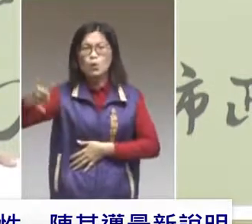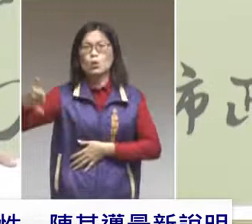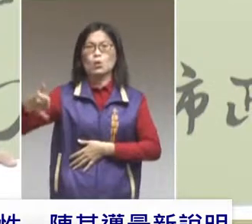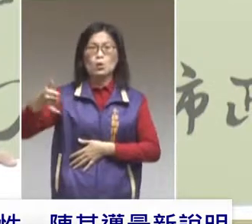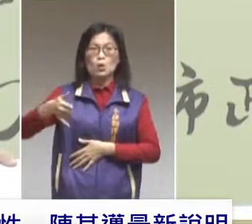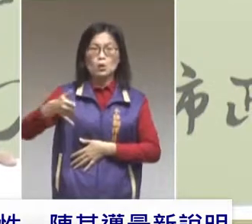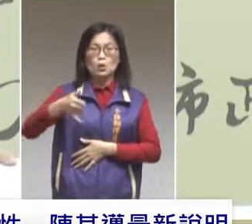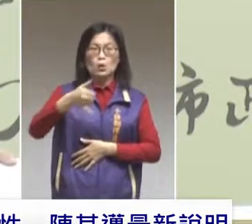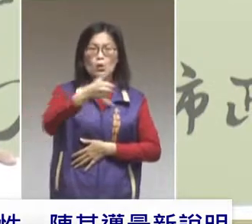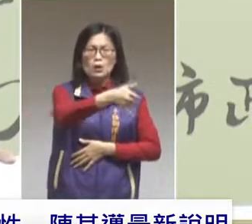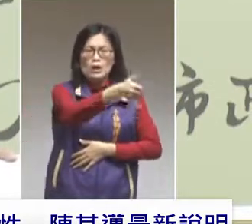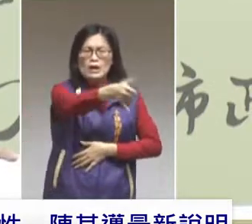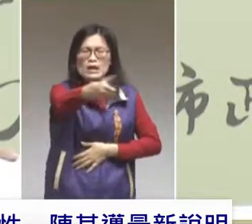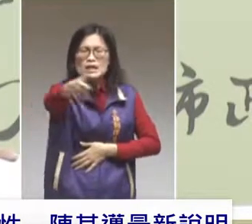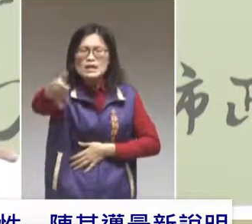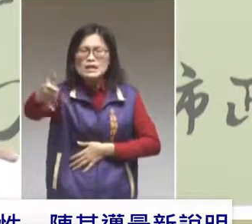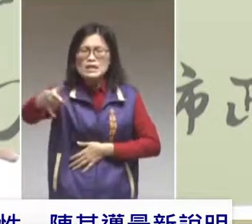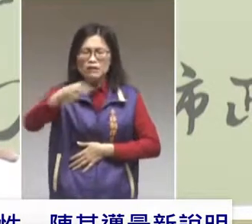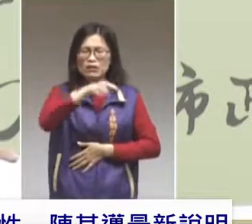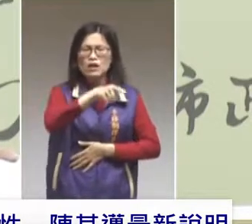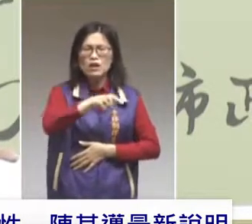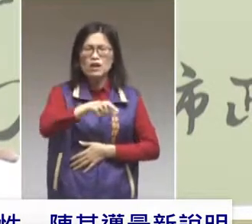个案的活动跟